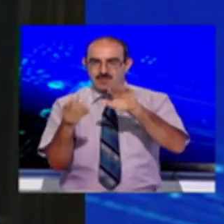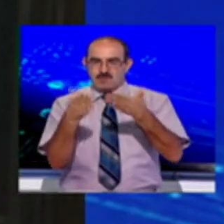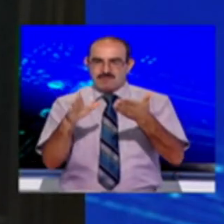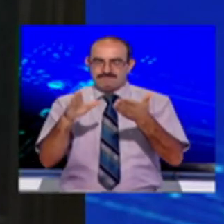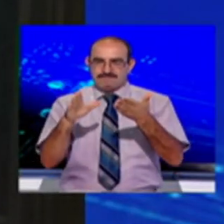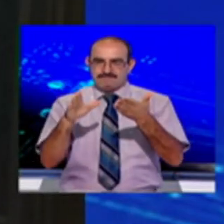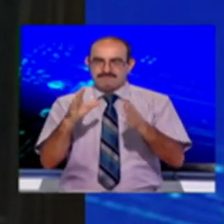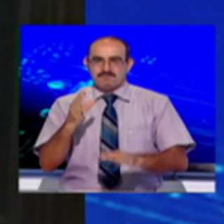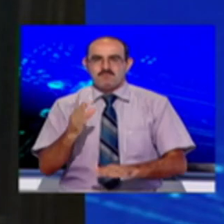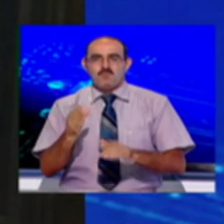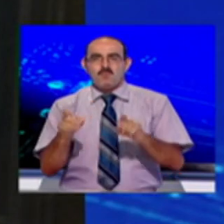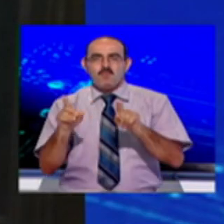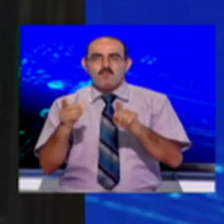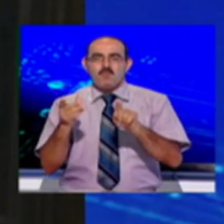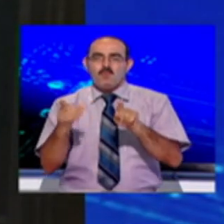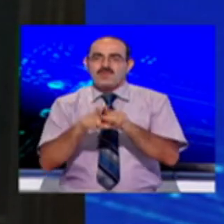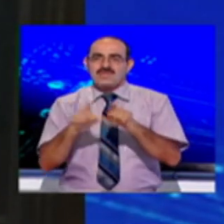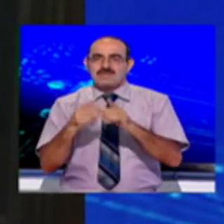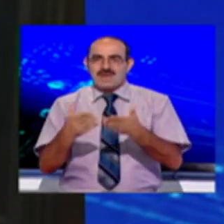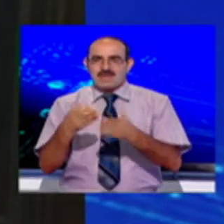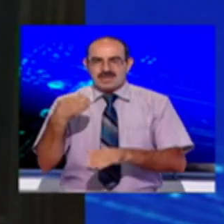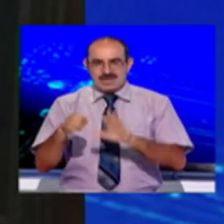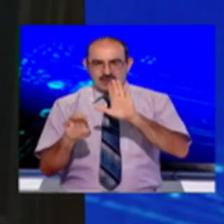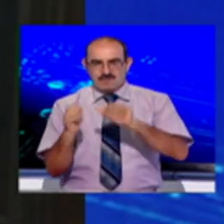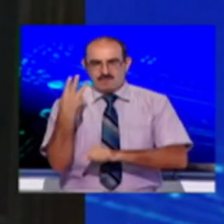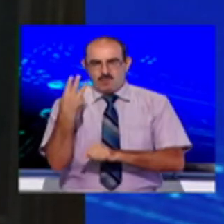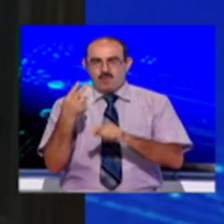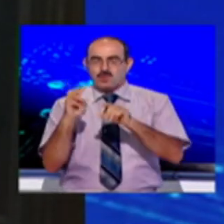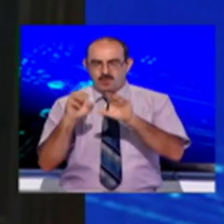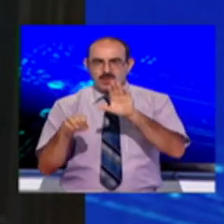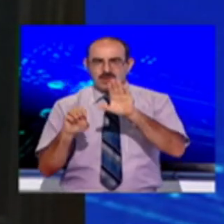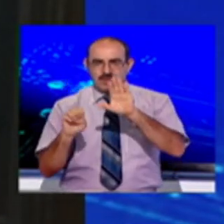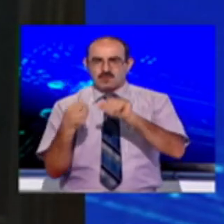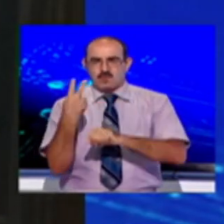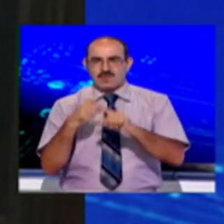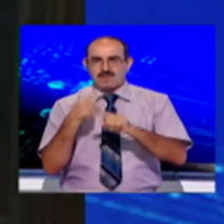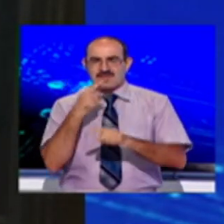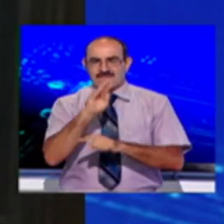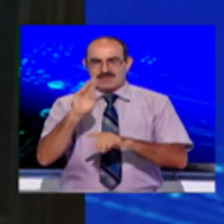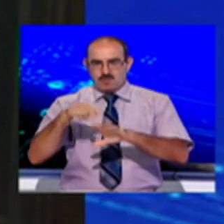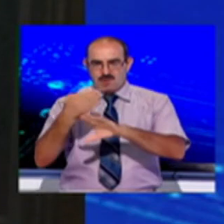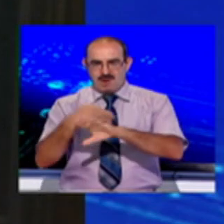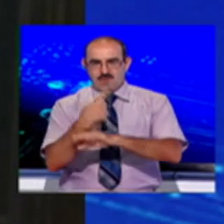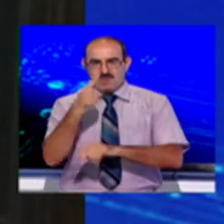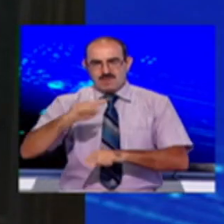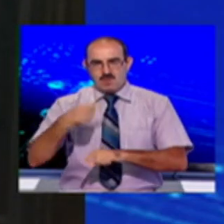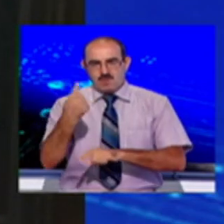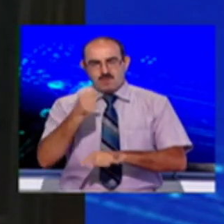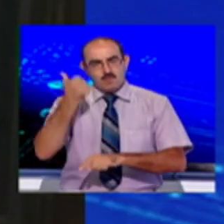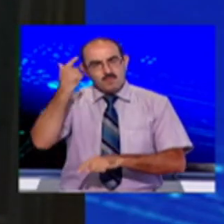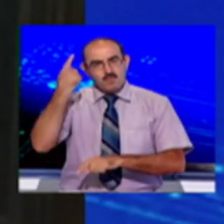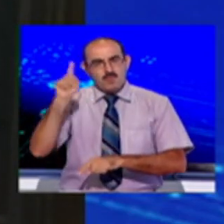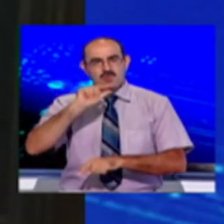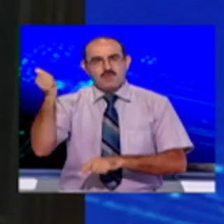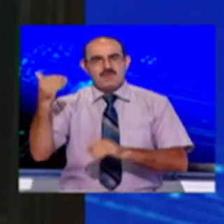تسجيل 492 حالة جديدة، يصبح المعدل في خلال 24 ساعة كما يلي: 1.1 حالة لكل 100,000